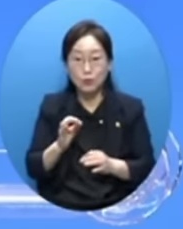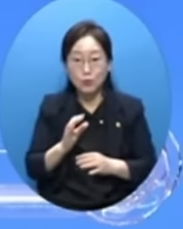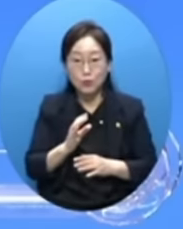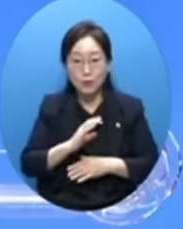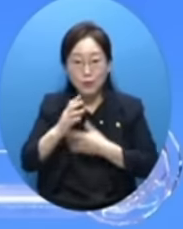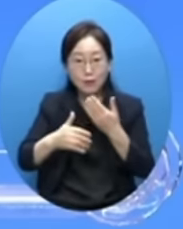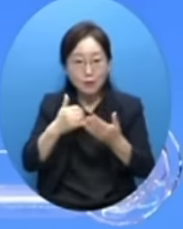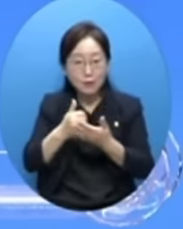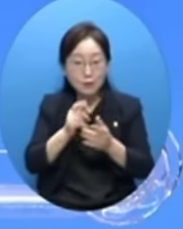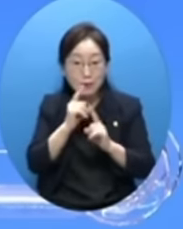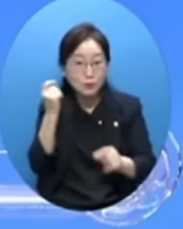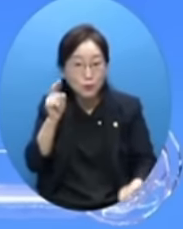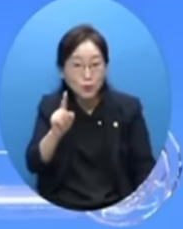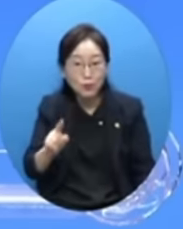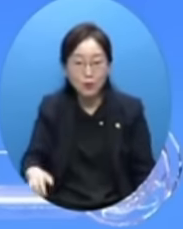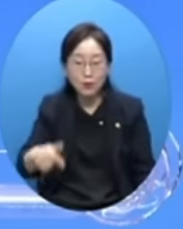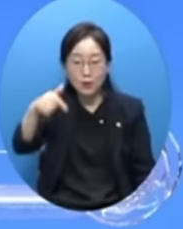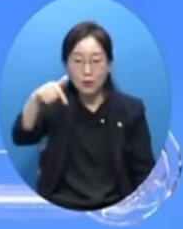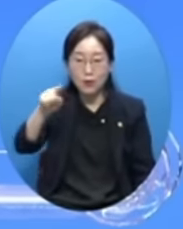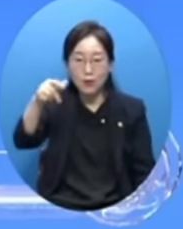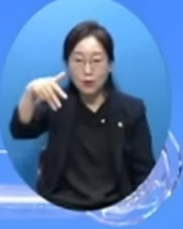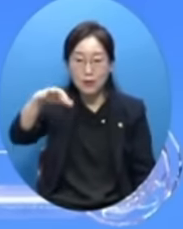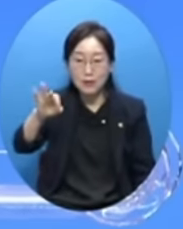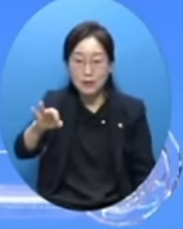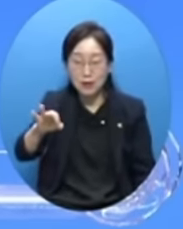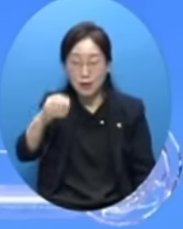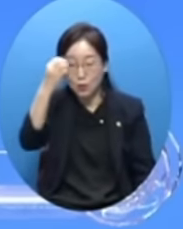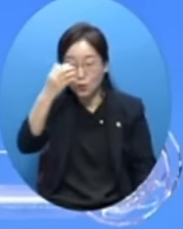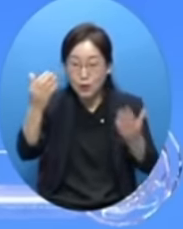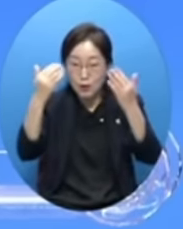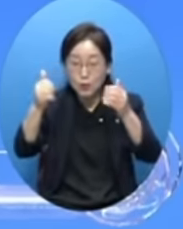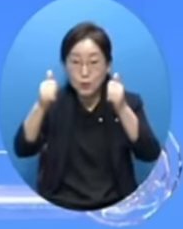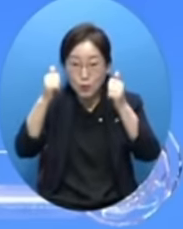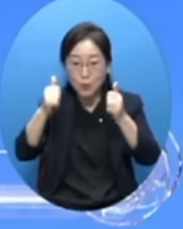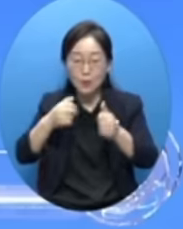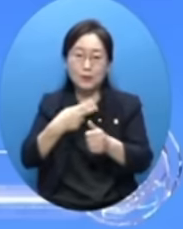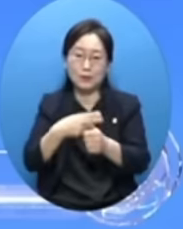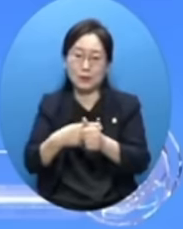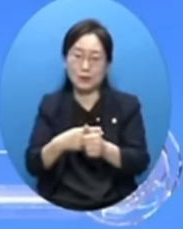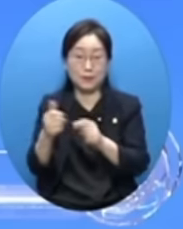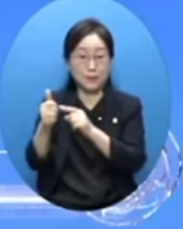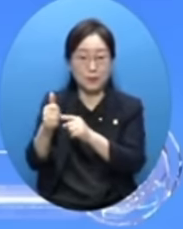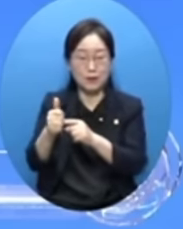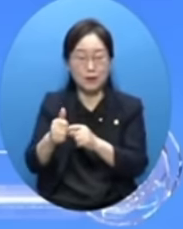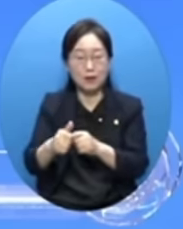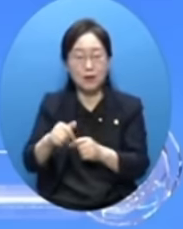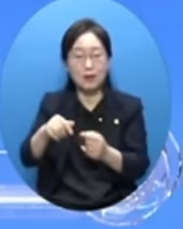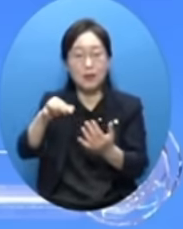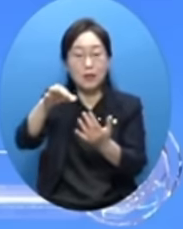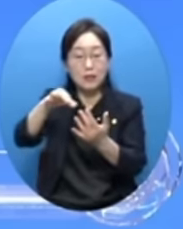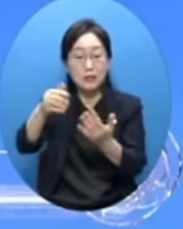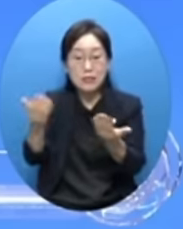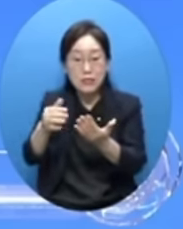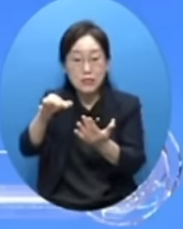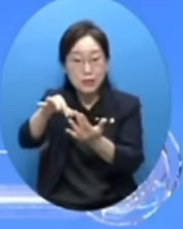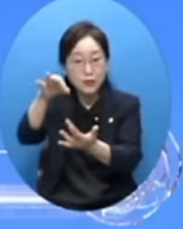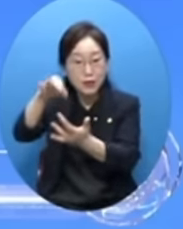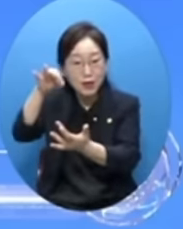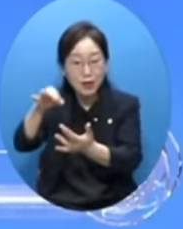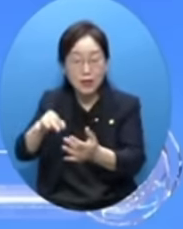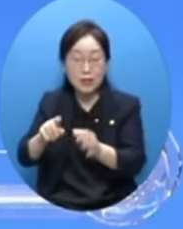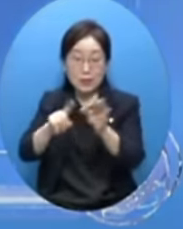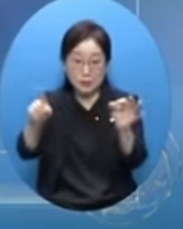듣게 됐는데, 거창 고등학교를 설립한 전영찬 선생님이 직업 선택의 10계명을 말하면서